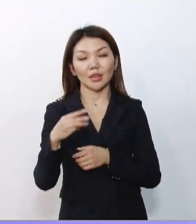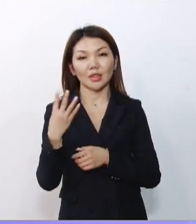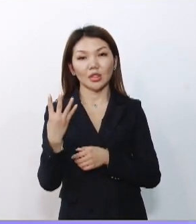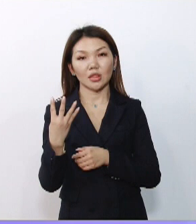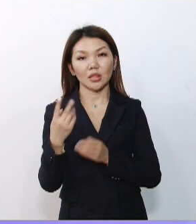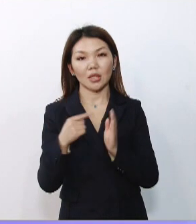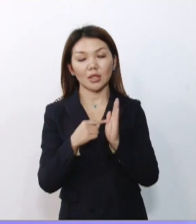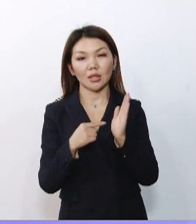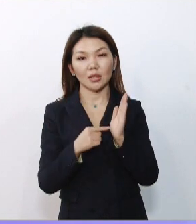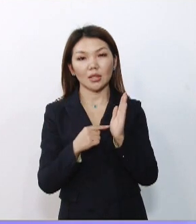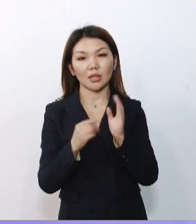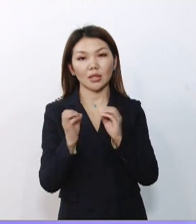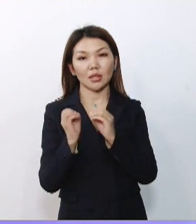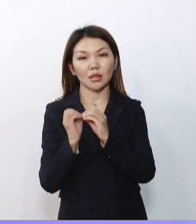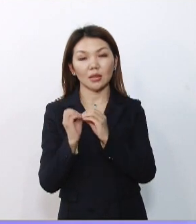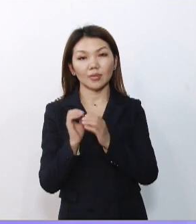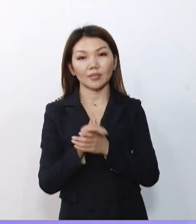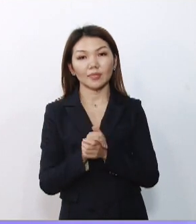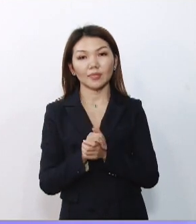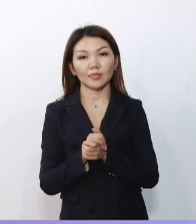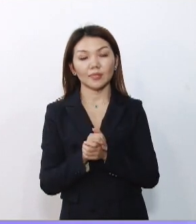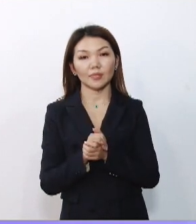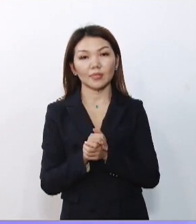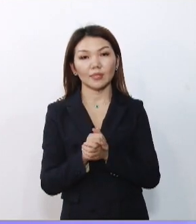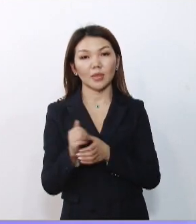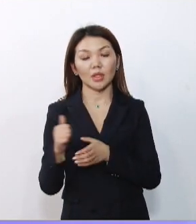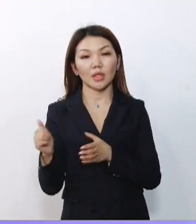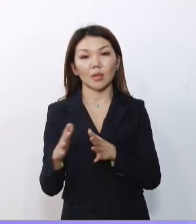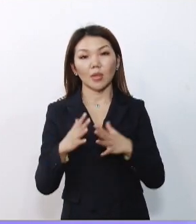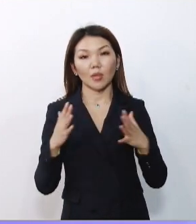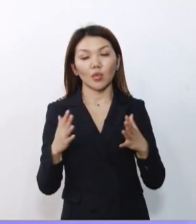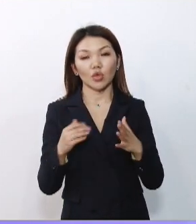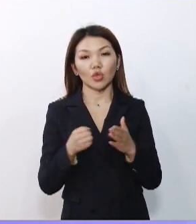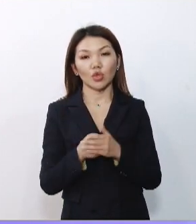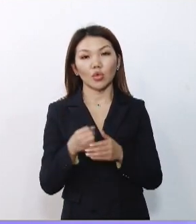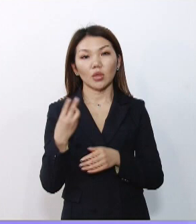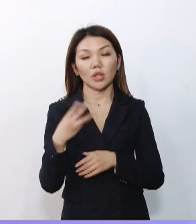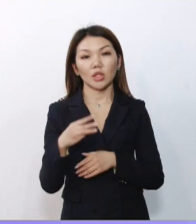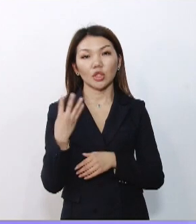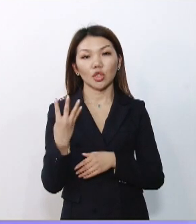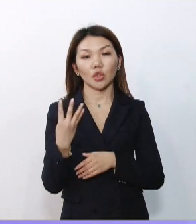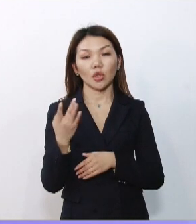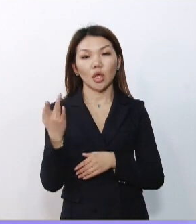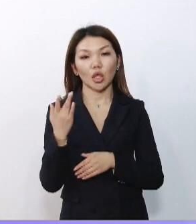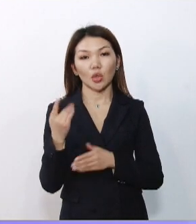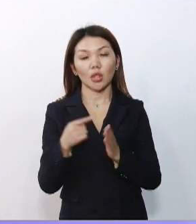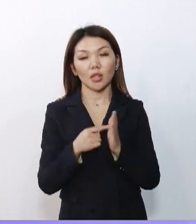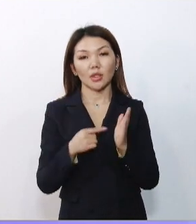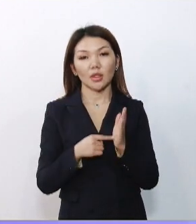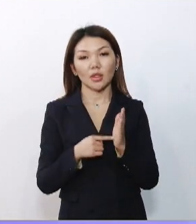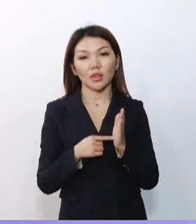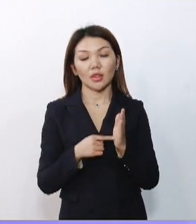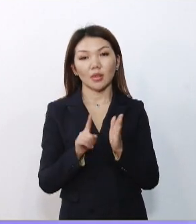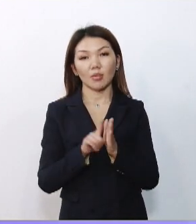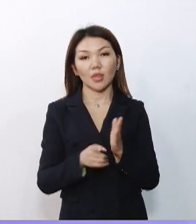34 разделить на 10. Самое большее число до 34, которое делится на 10 без